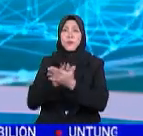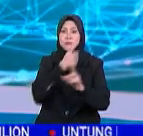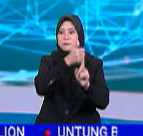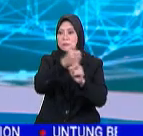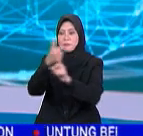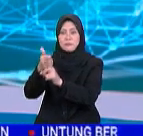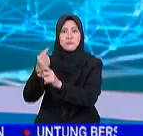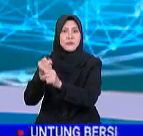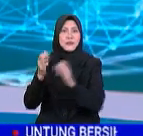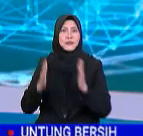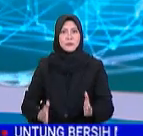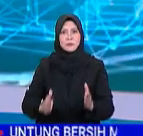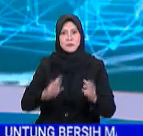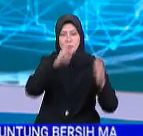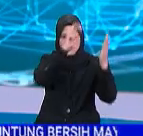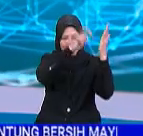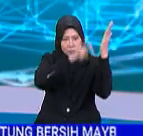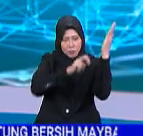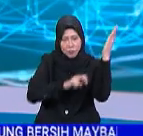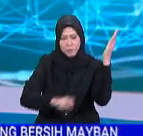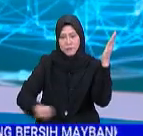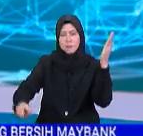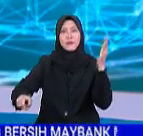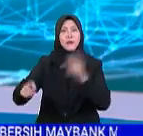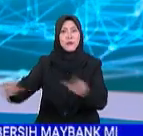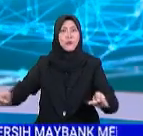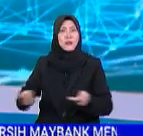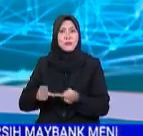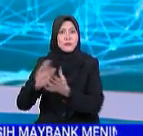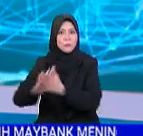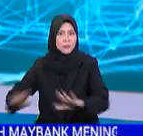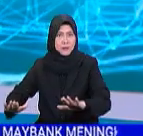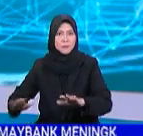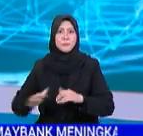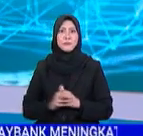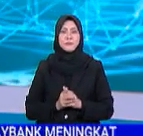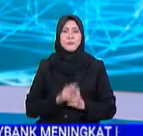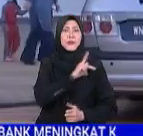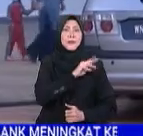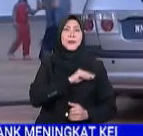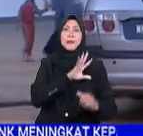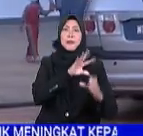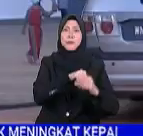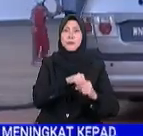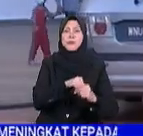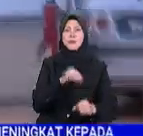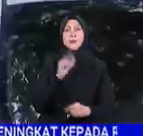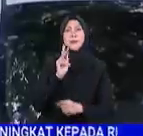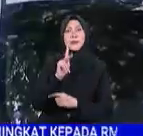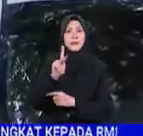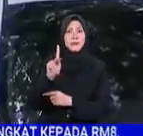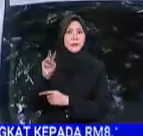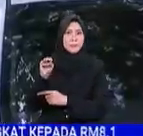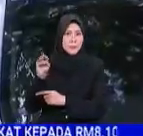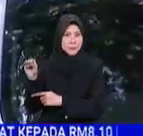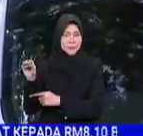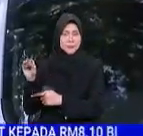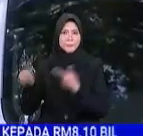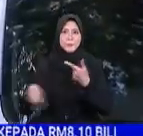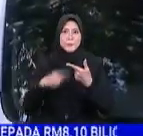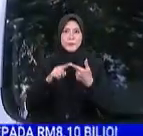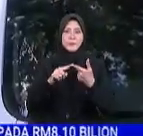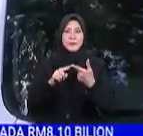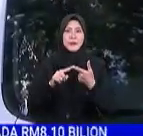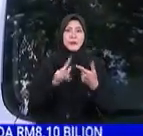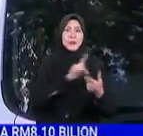mengosongkan bangunan serta turun ke kawasan lapang berhampiran. Antara kementerian yang terlibat ialah Kementerian Komunikasi dan Multimedia,